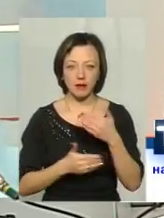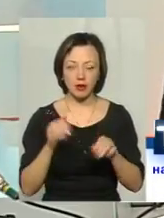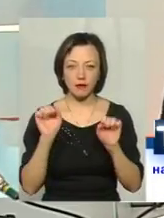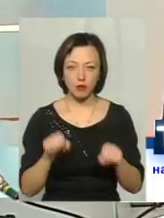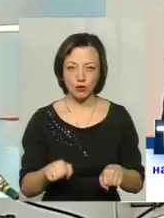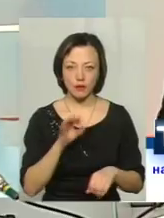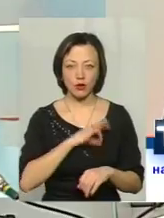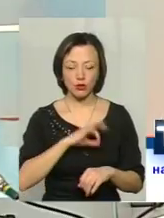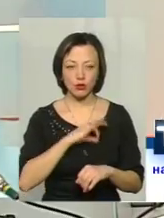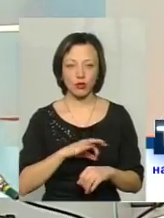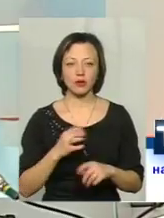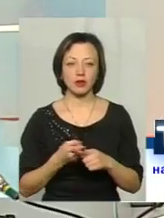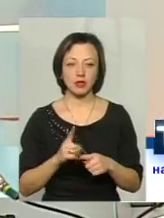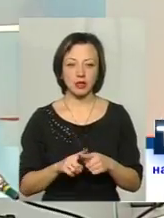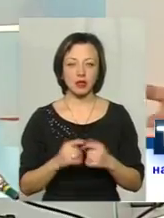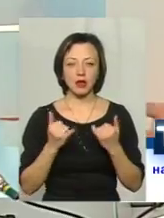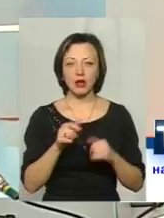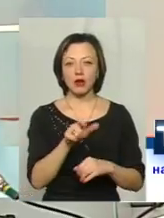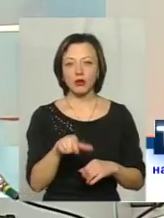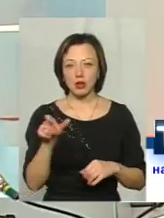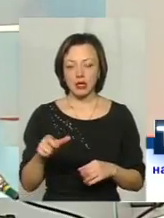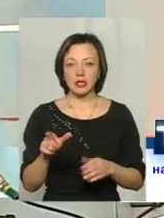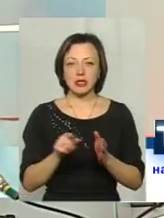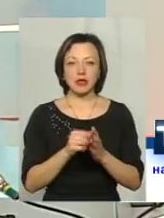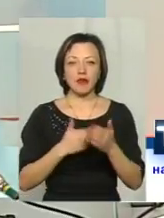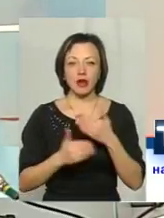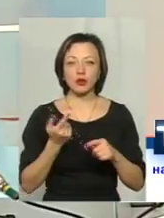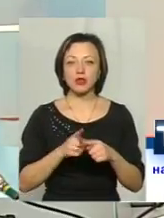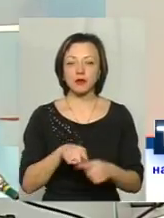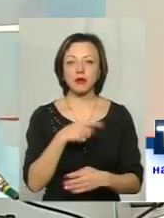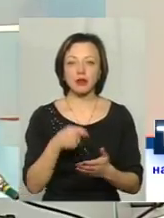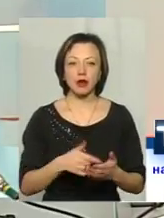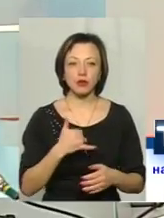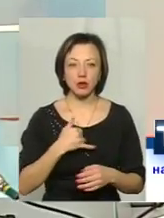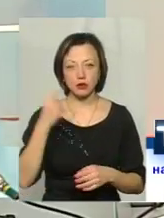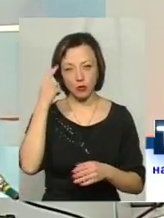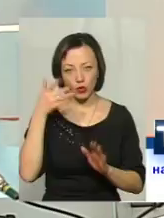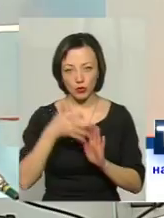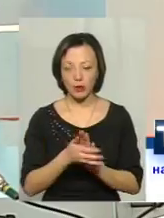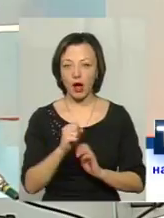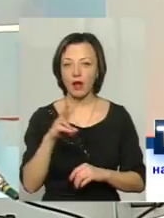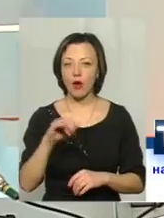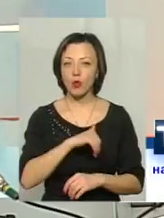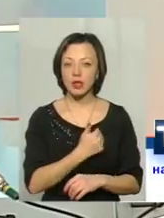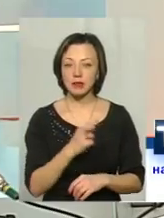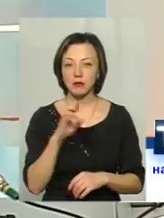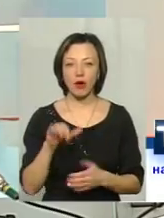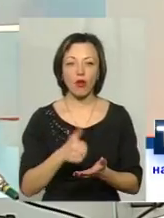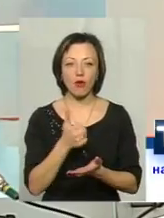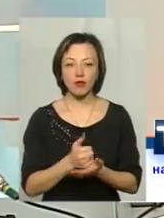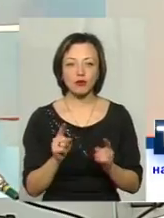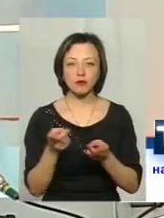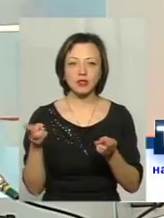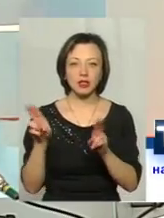можемо використовувати їх для людей з інвалідністю. Тобто ці питання в нас продумані, але би хотілося, саме головне, щоб